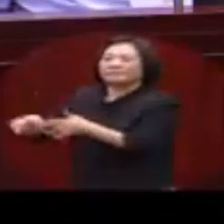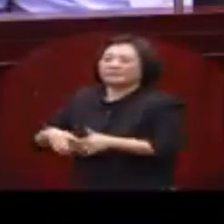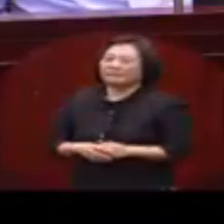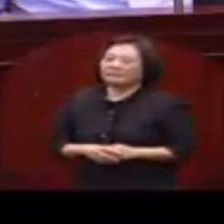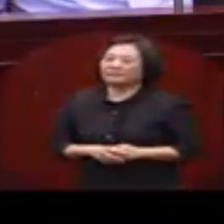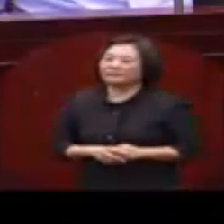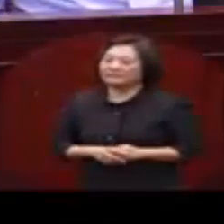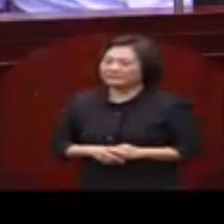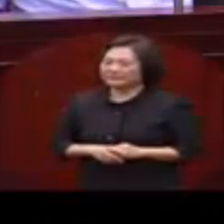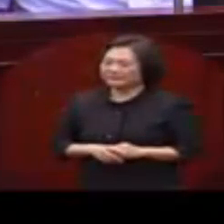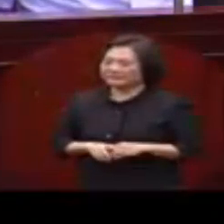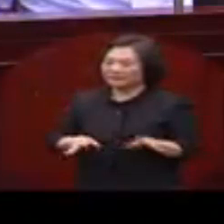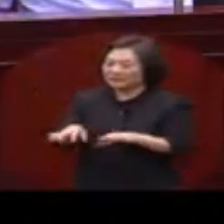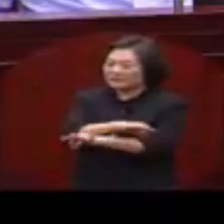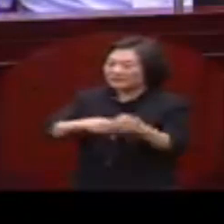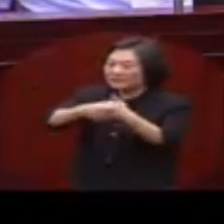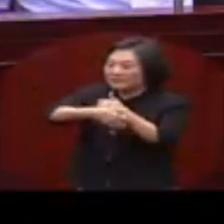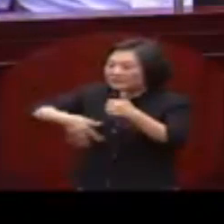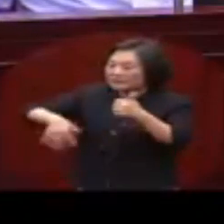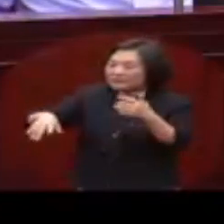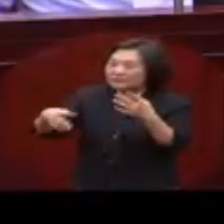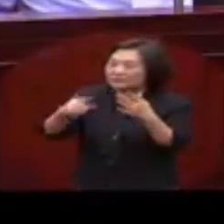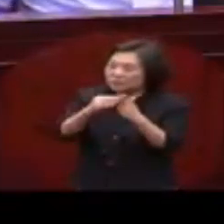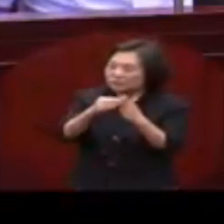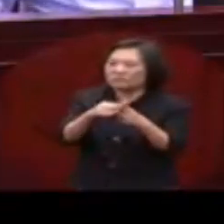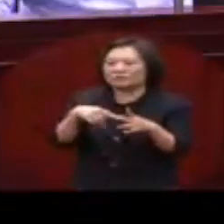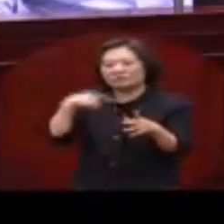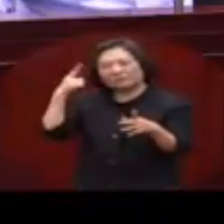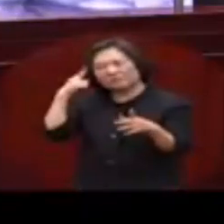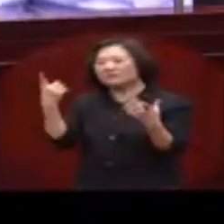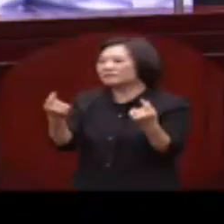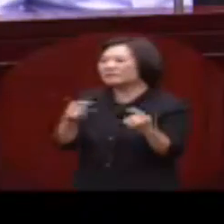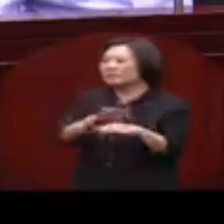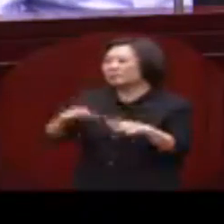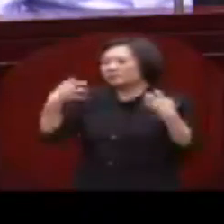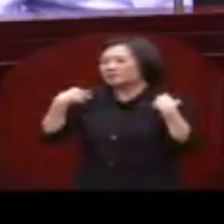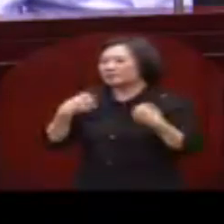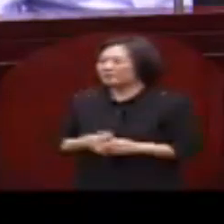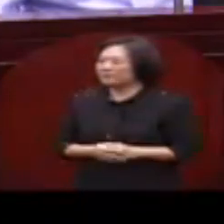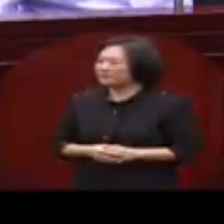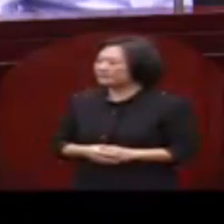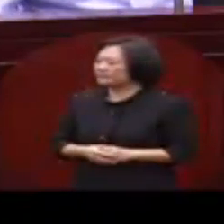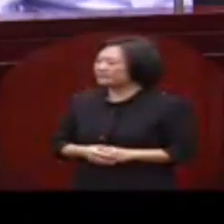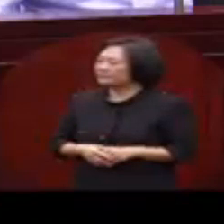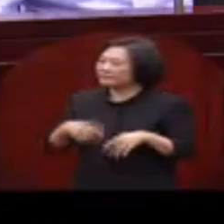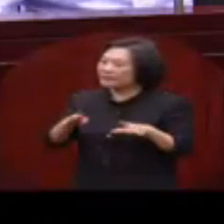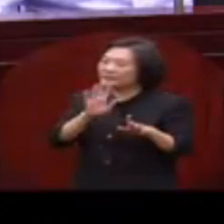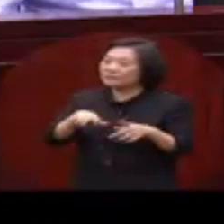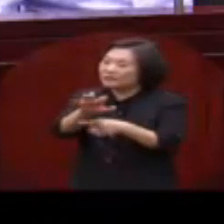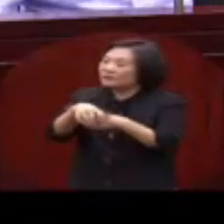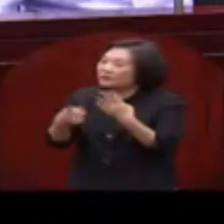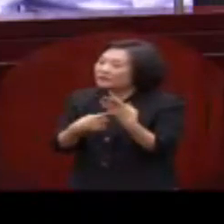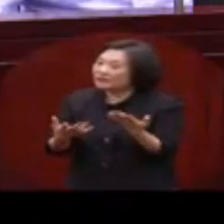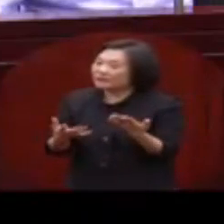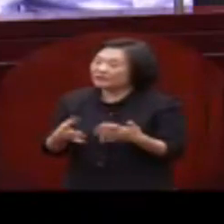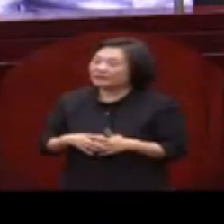那这个产业局一样的，我们还是要办很多的媒合。其实台北市因为我们的农业，台